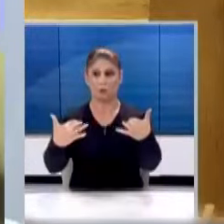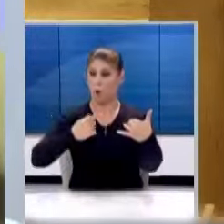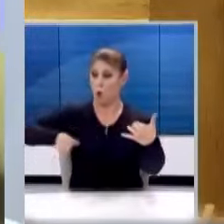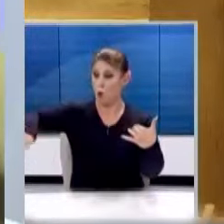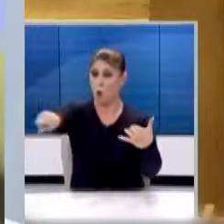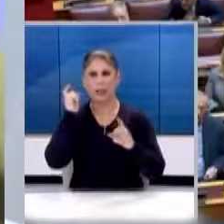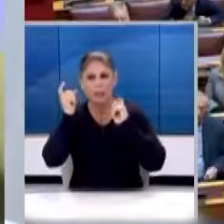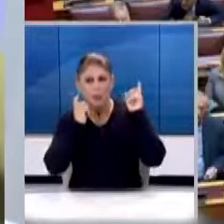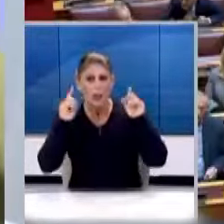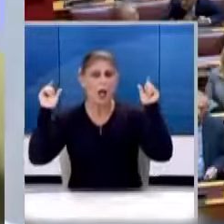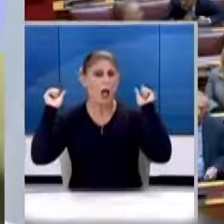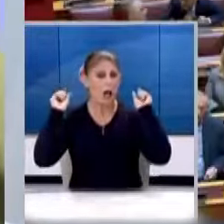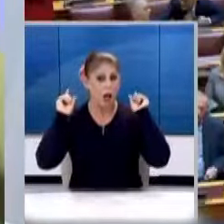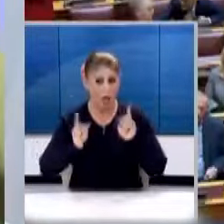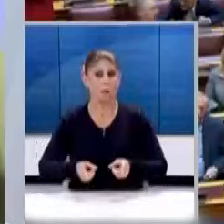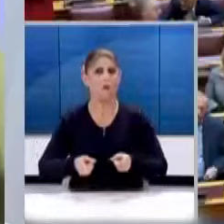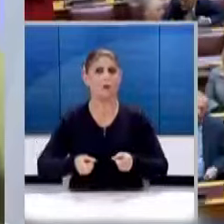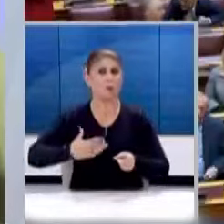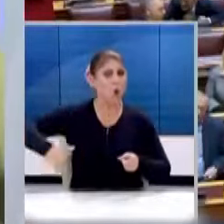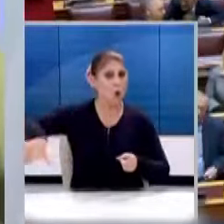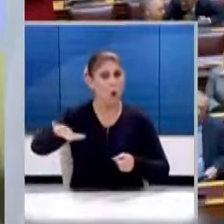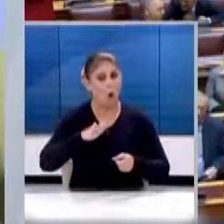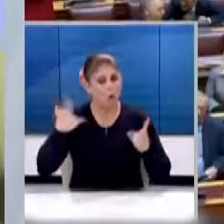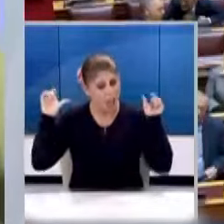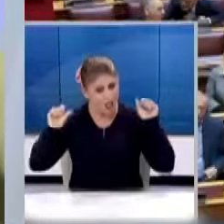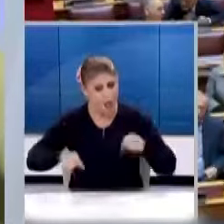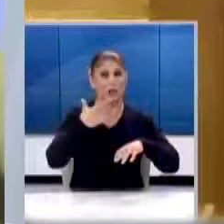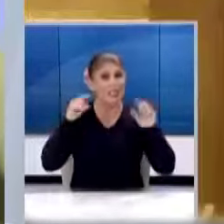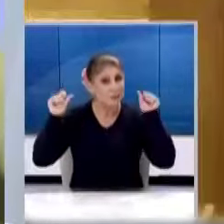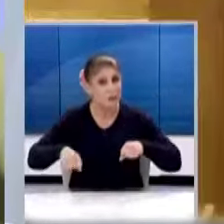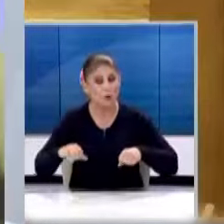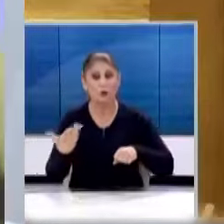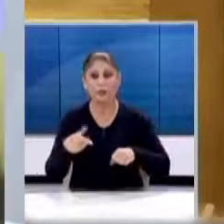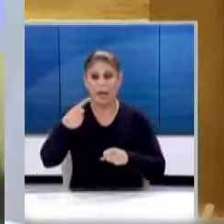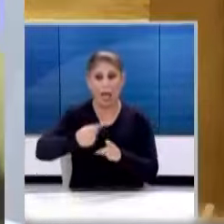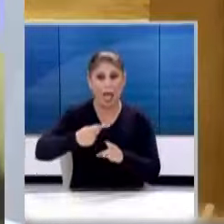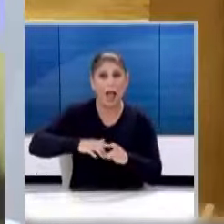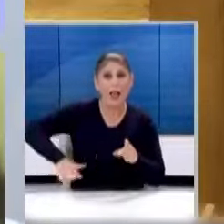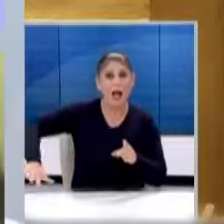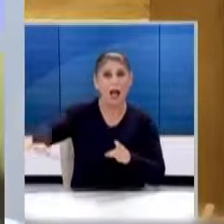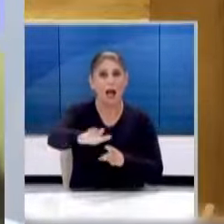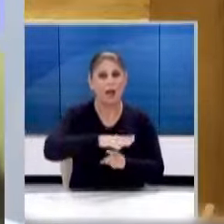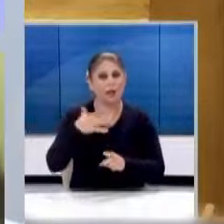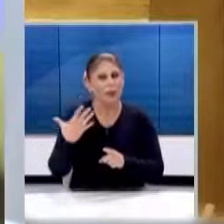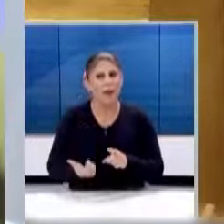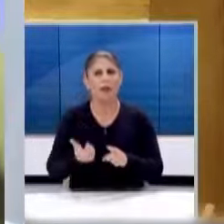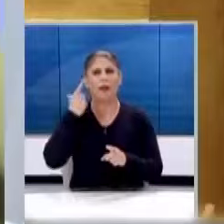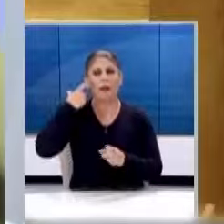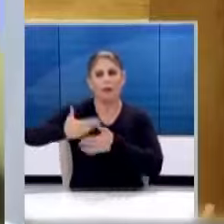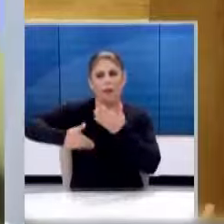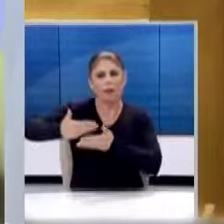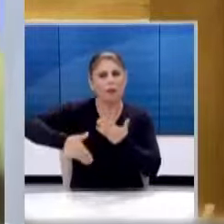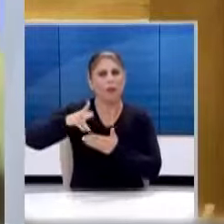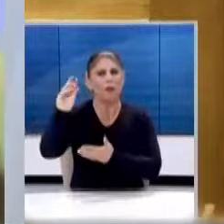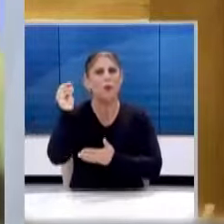το μέλλον των πολιτικών συσχετισμών και σχηματισμών. Ο κύριος Μητσοτάκης και ο κύριος Σαμαράς, γιατί πιστεύετε